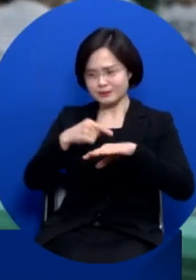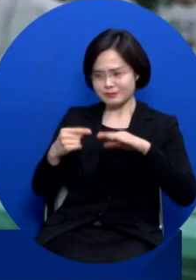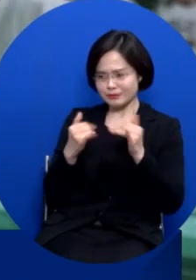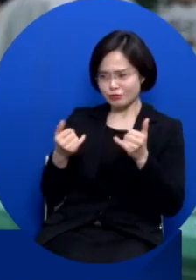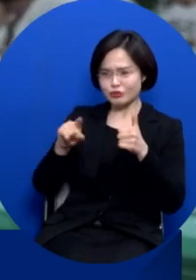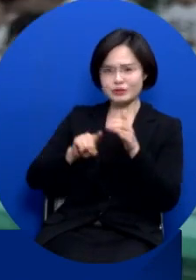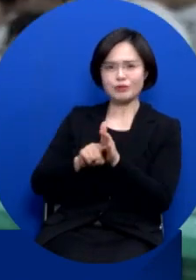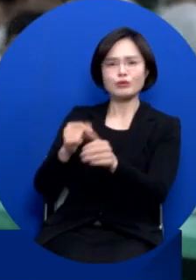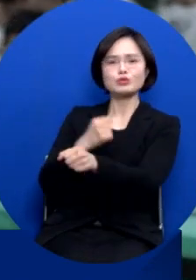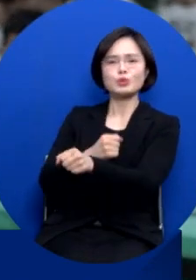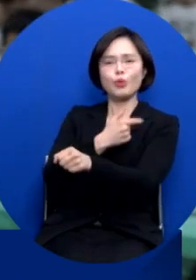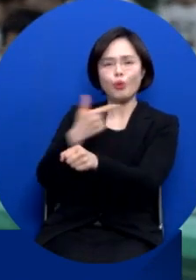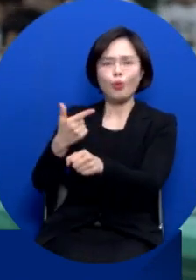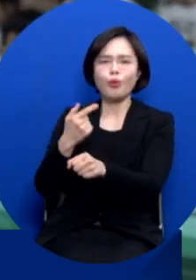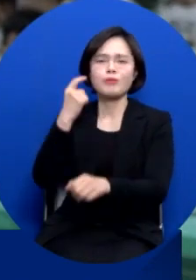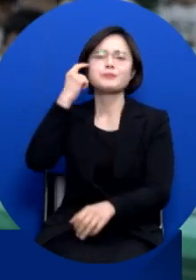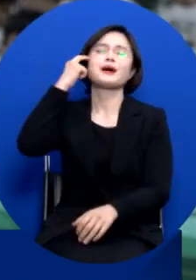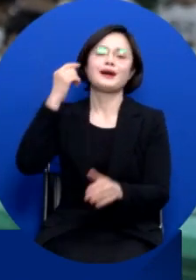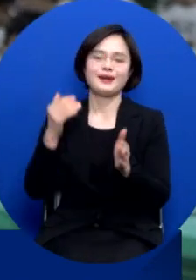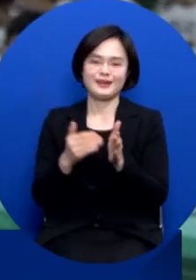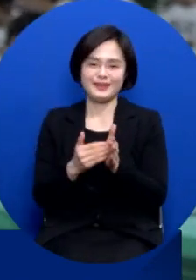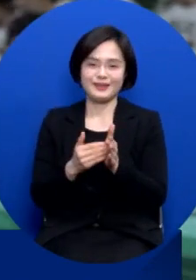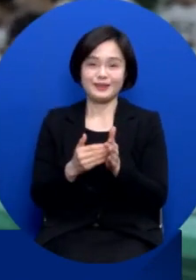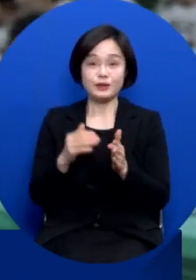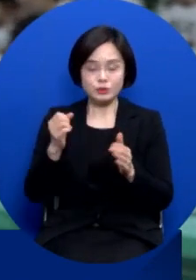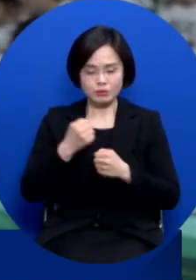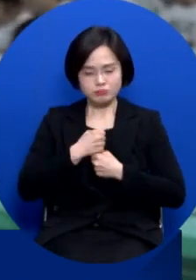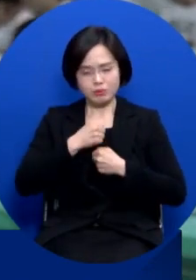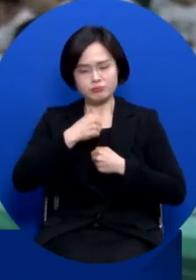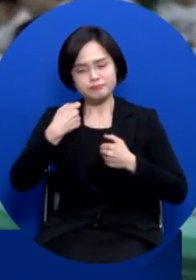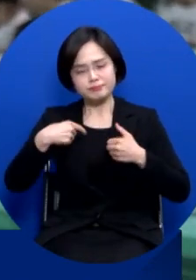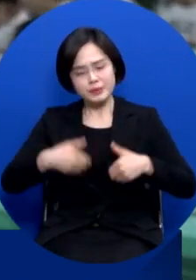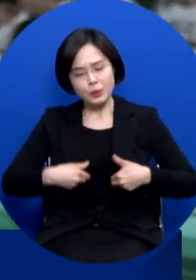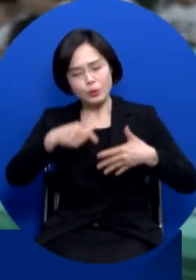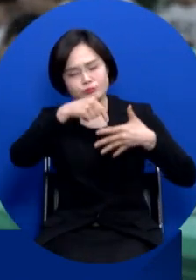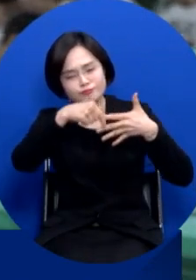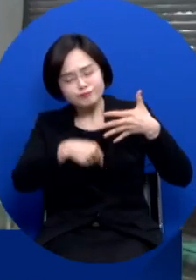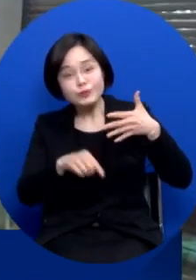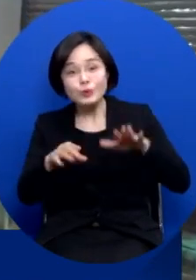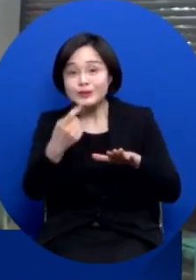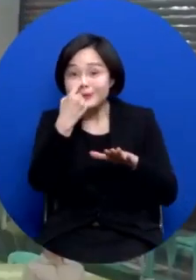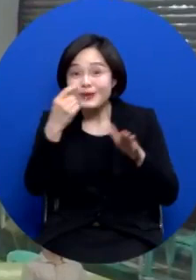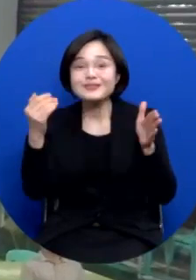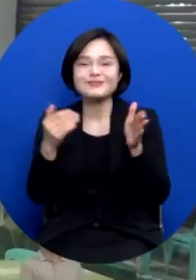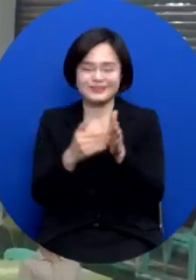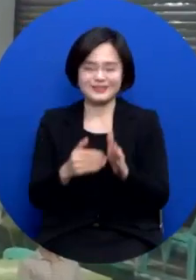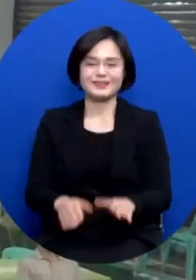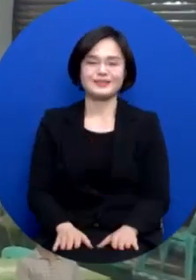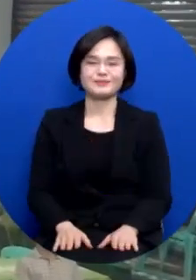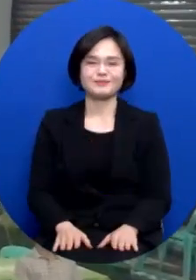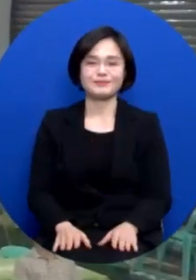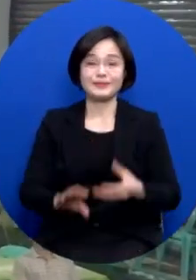저희 안전을 지키고 더 뜻깊은 유학생활을 할수 있는지 배울 수 있는 시간이었습니다. 해외